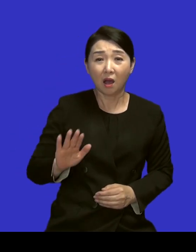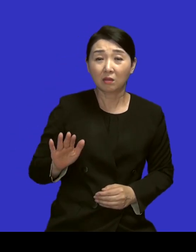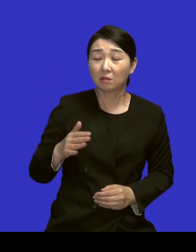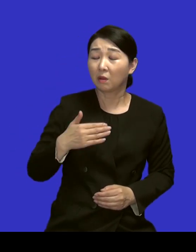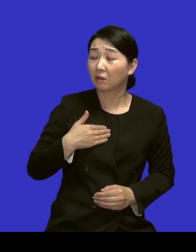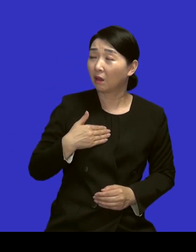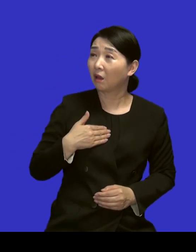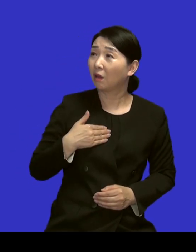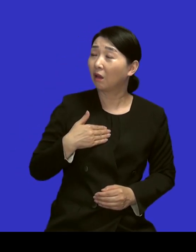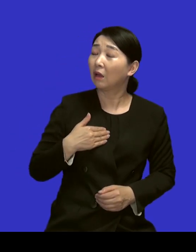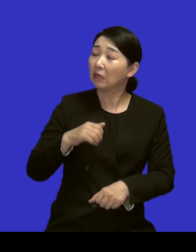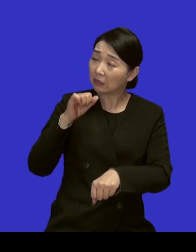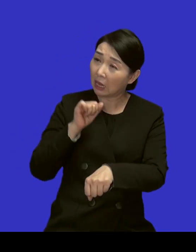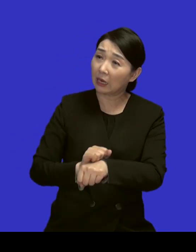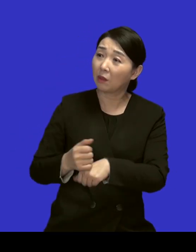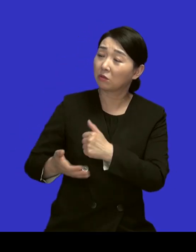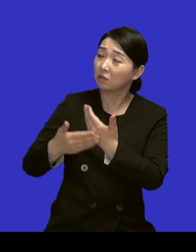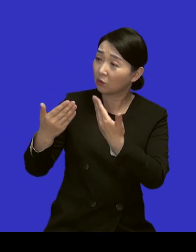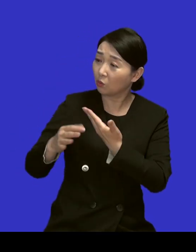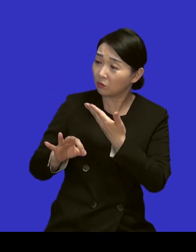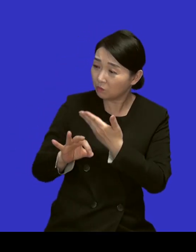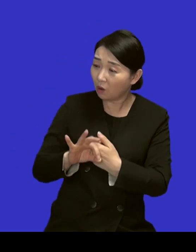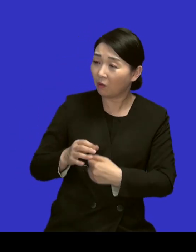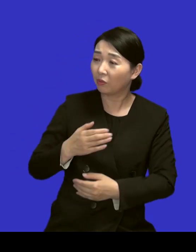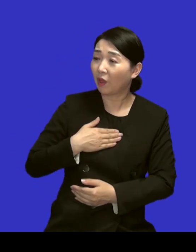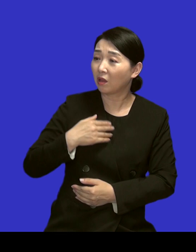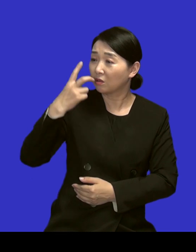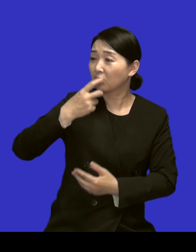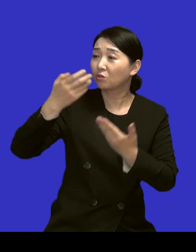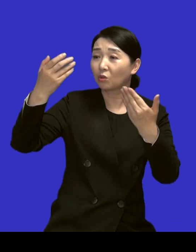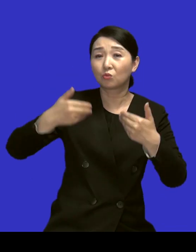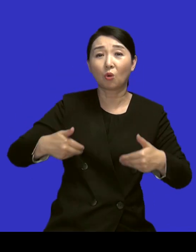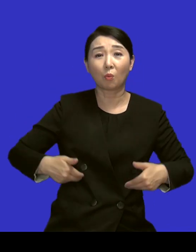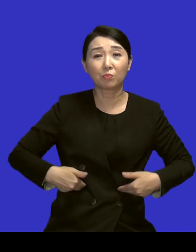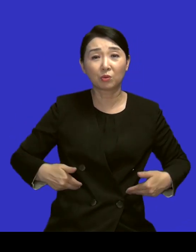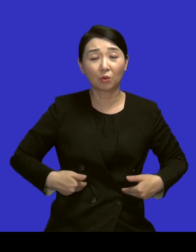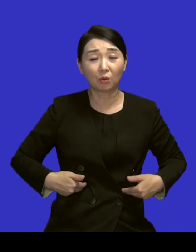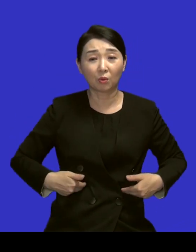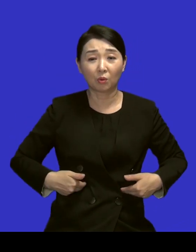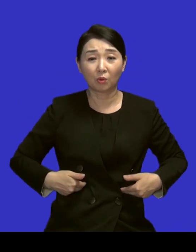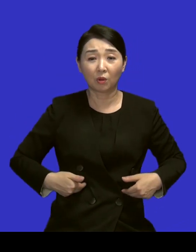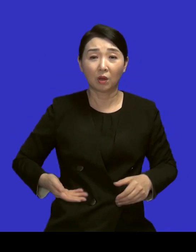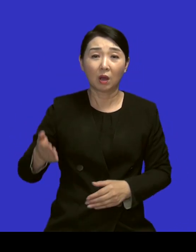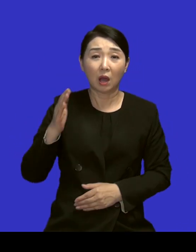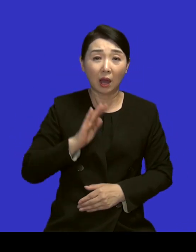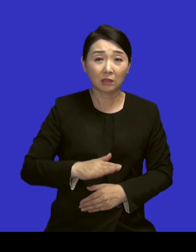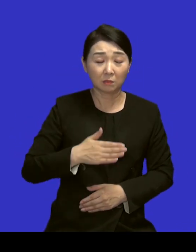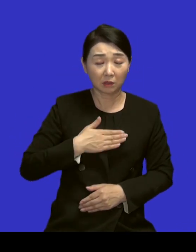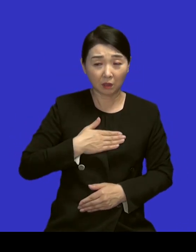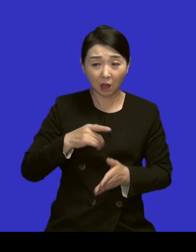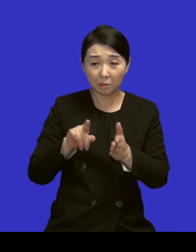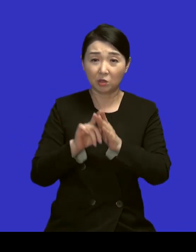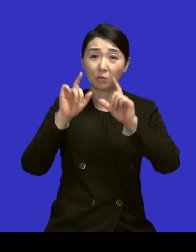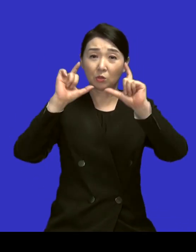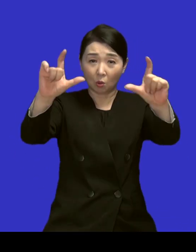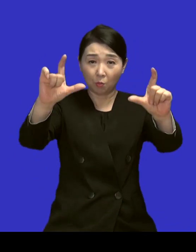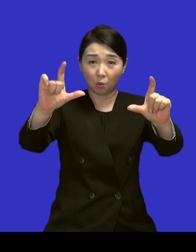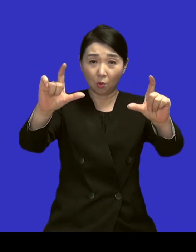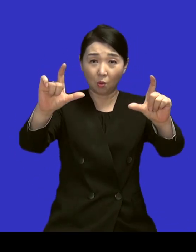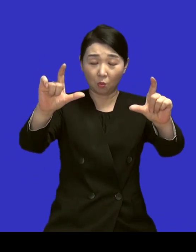지켜주셨어야 됐다 생각하는데 참 이상한 건 그렇게 믿음을 선포한 날부터 하나님이